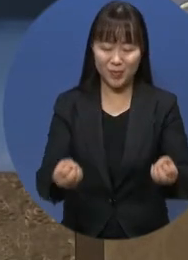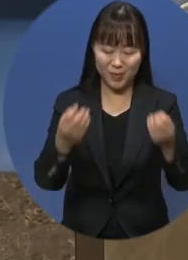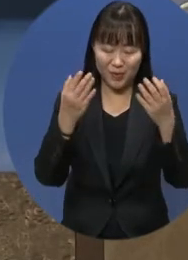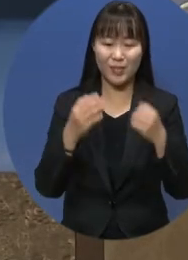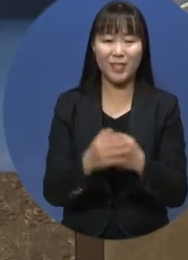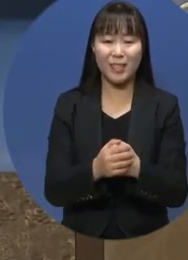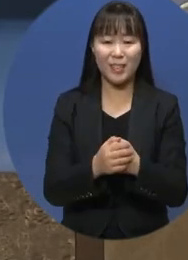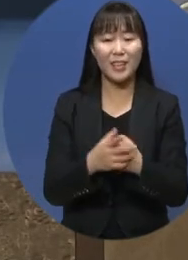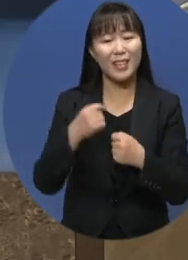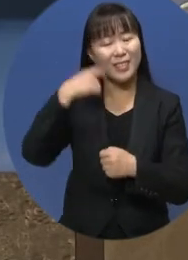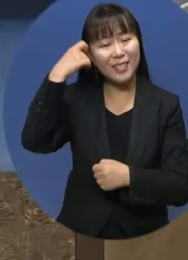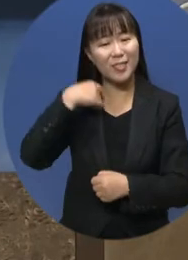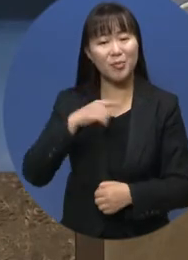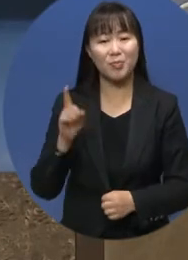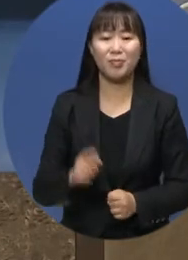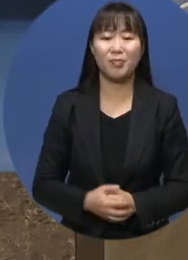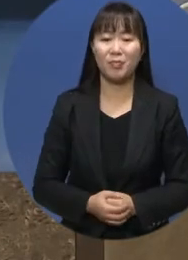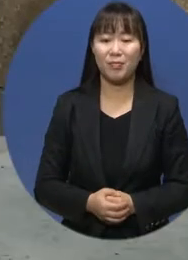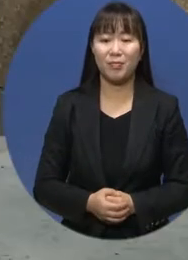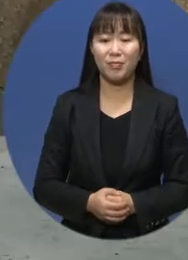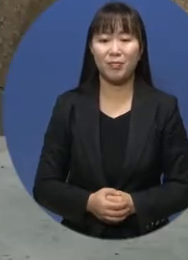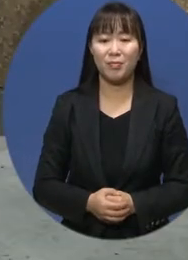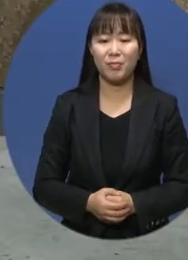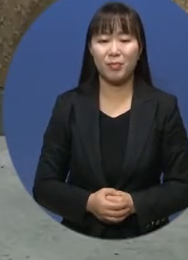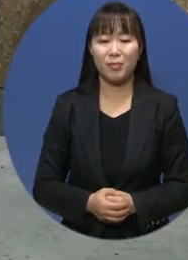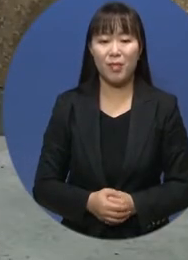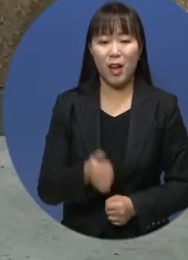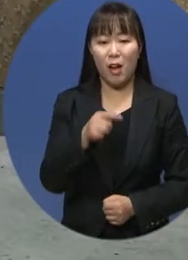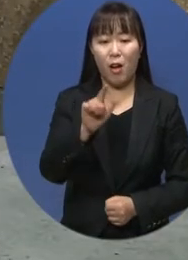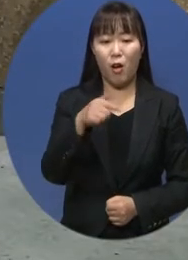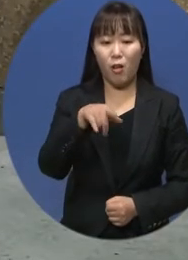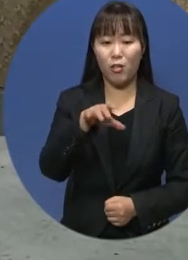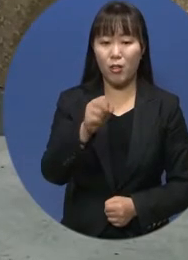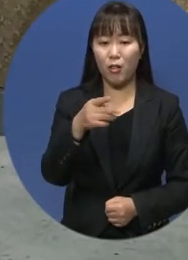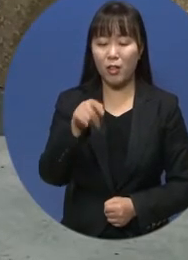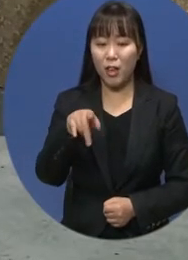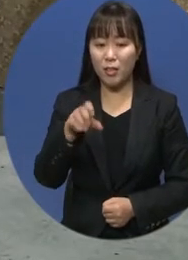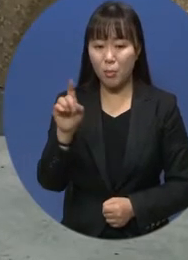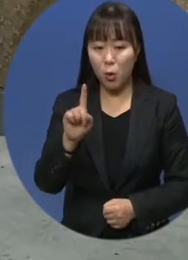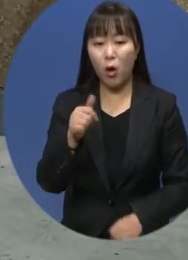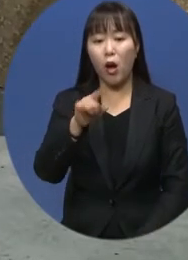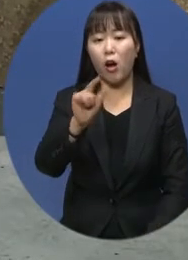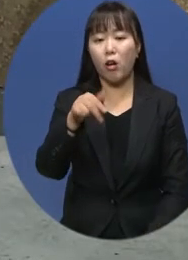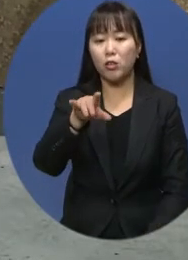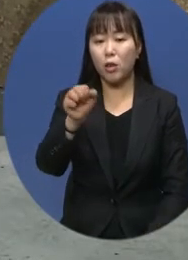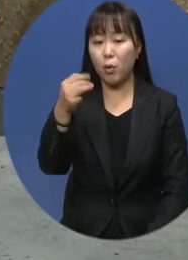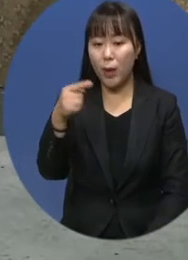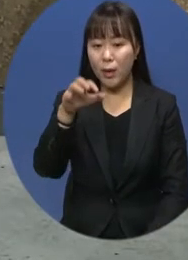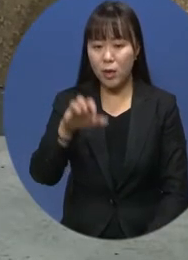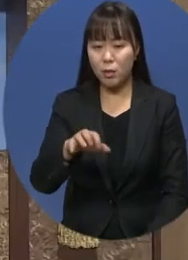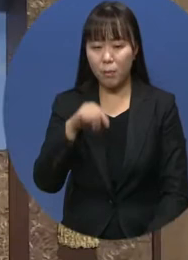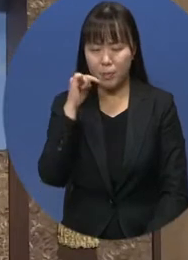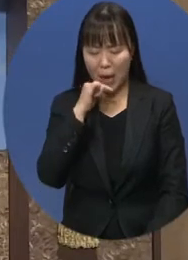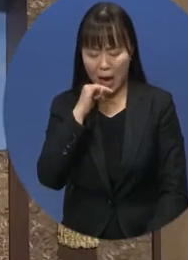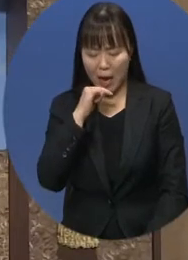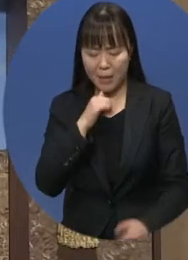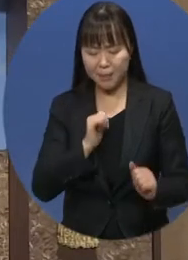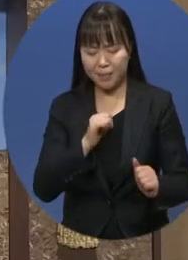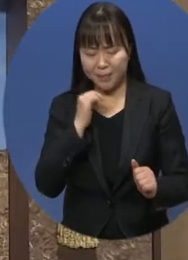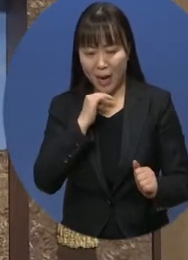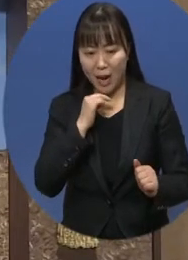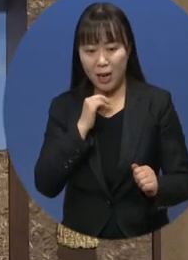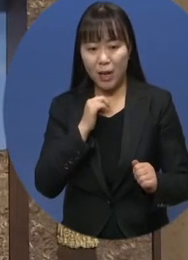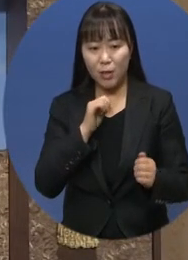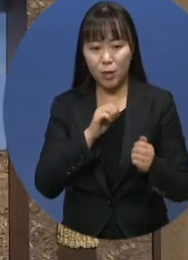드립니다 소감 한 말씀 해주시죠 헌정 대상이 우리 헌정 에서 엄격한 심사에 의해서 주는 상인데